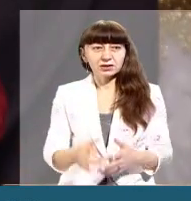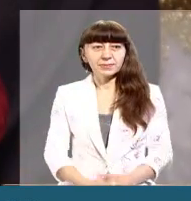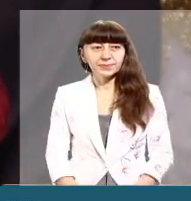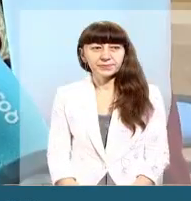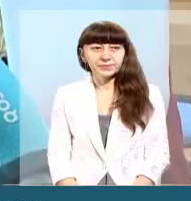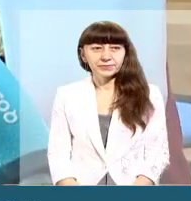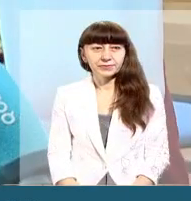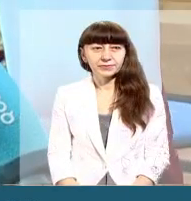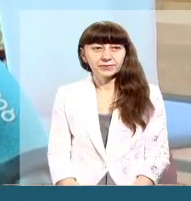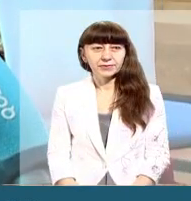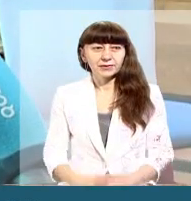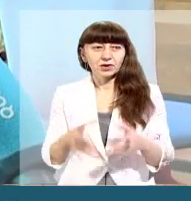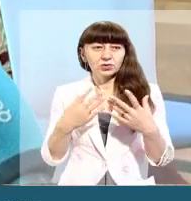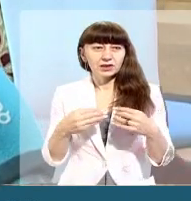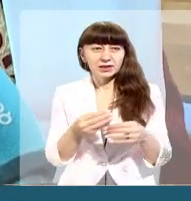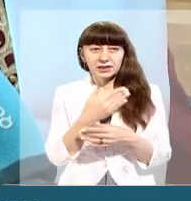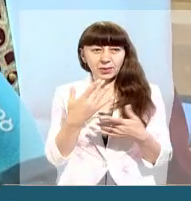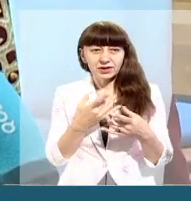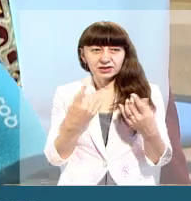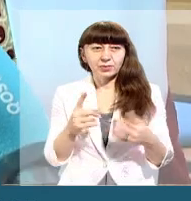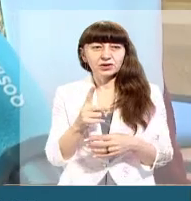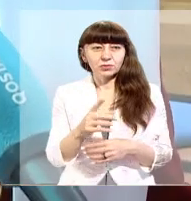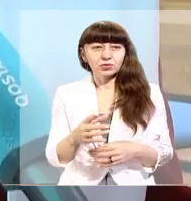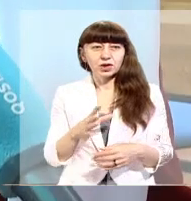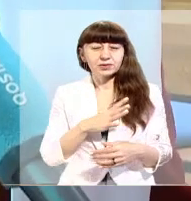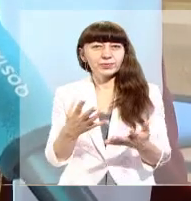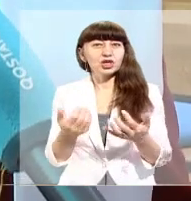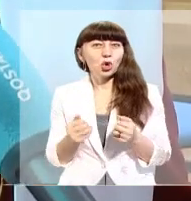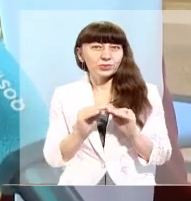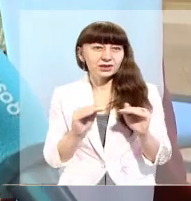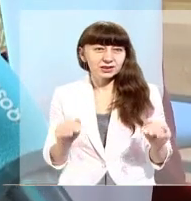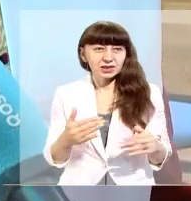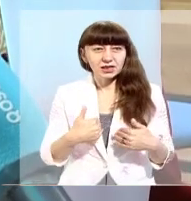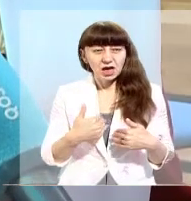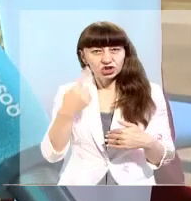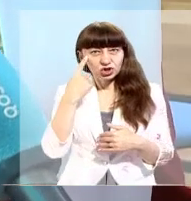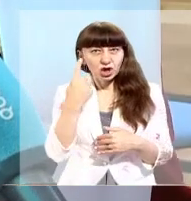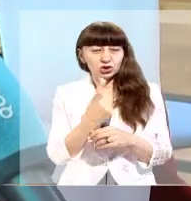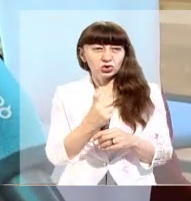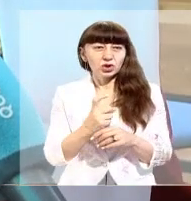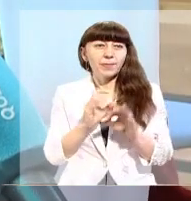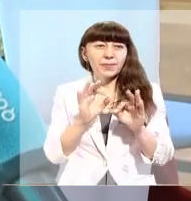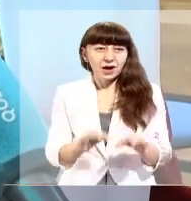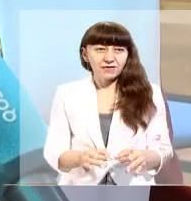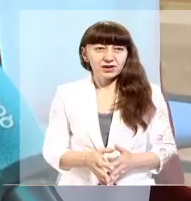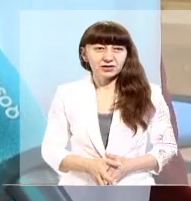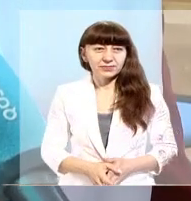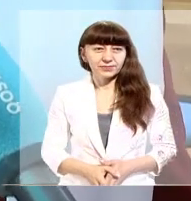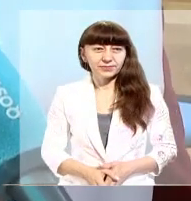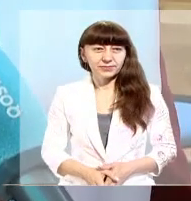ценностям. У нас семья необычная из-за того, что у нас приемные дети. Но я считаю, что это